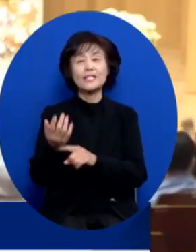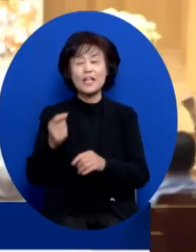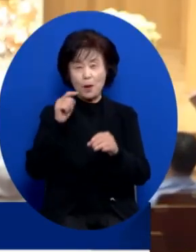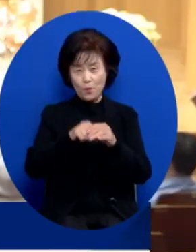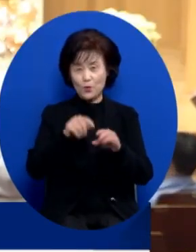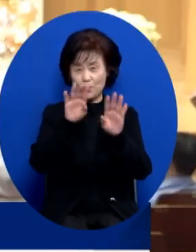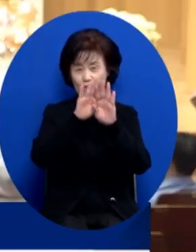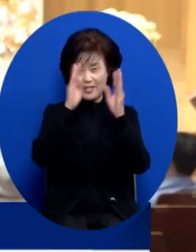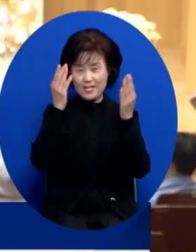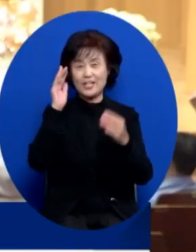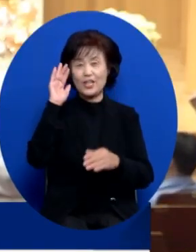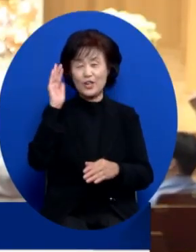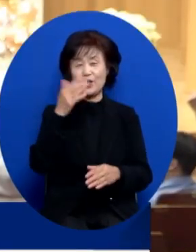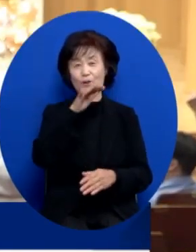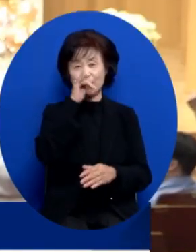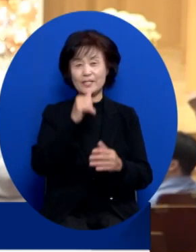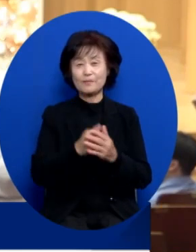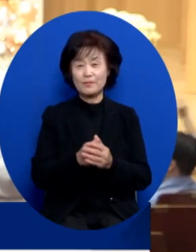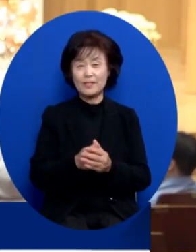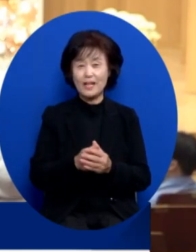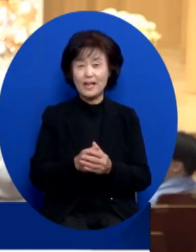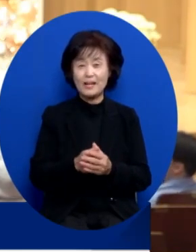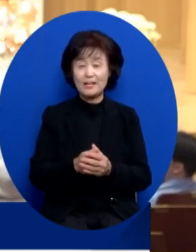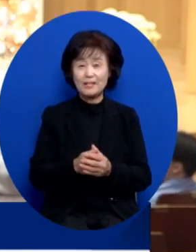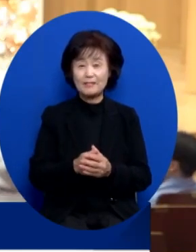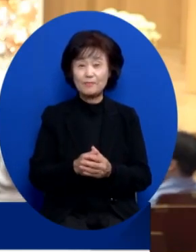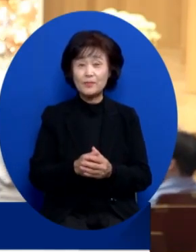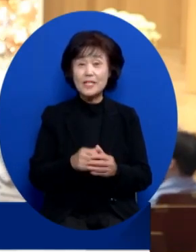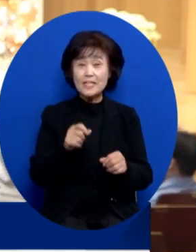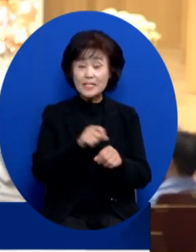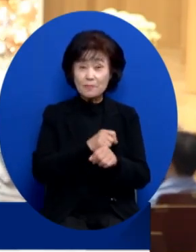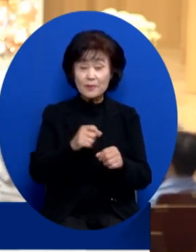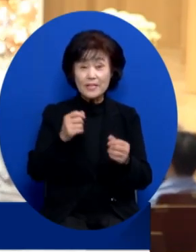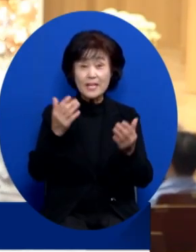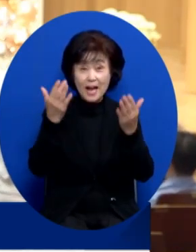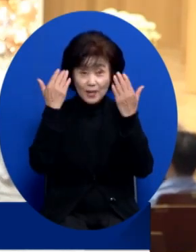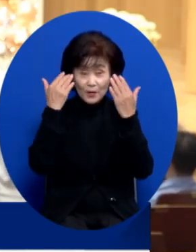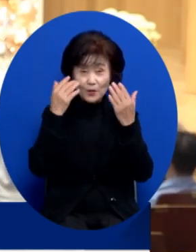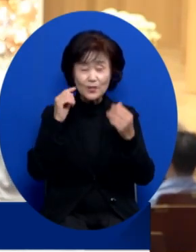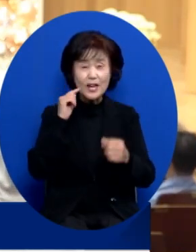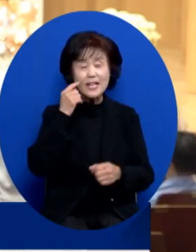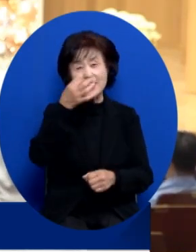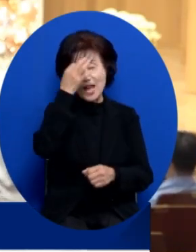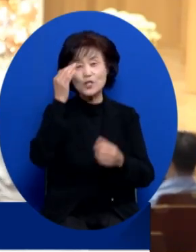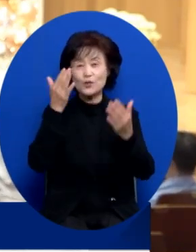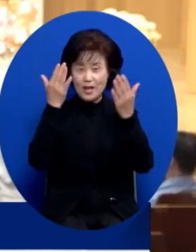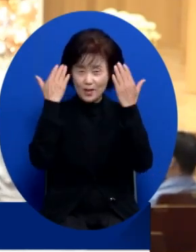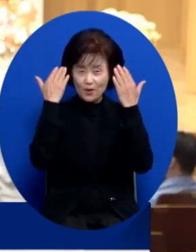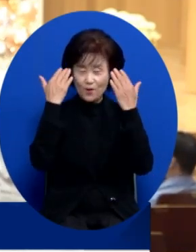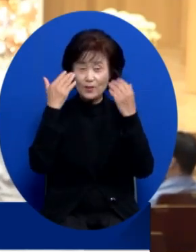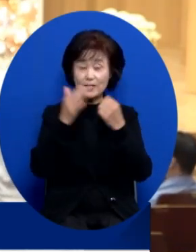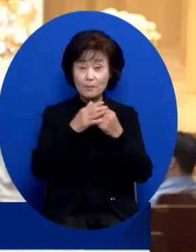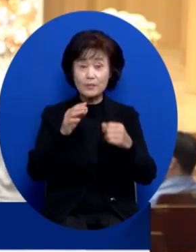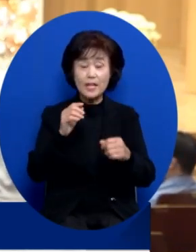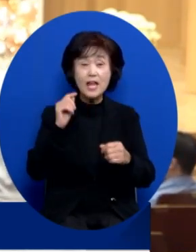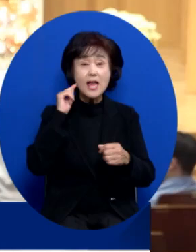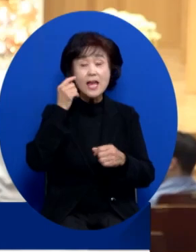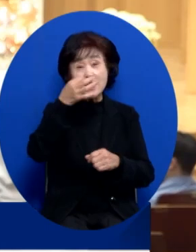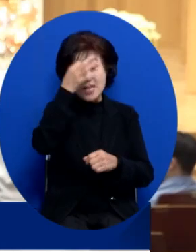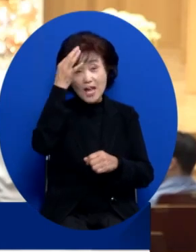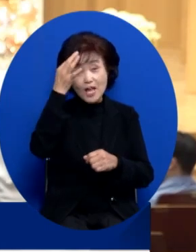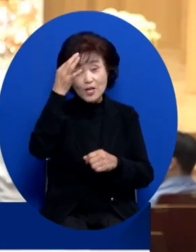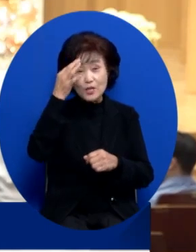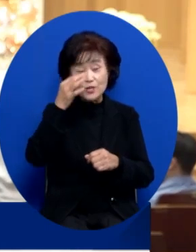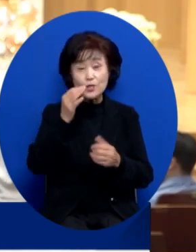교목실에서 준비하는 문화공연 형태의 축제입니다. 특별히 우리 학교는 예술대학이기 때문에 예술 분야에서 활동하기를